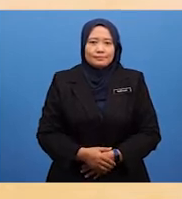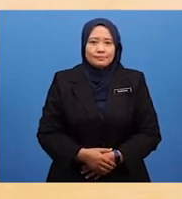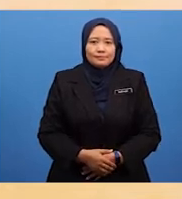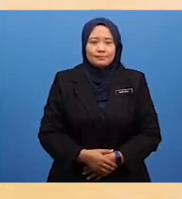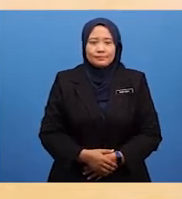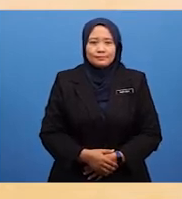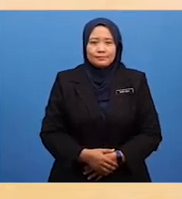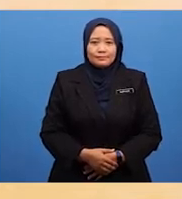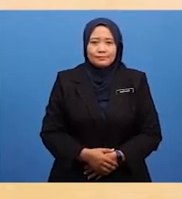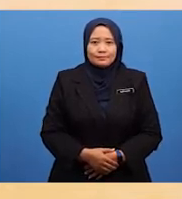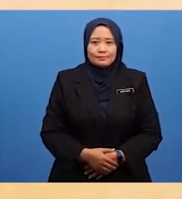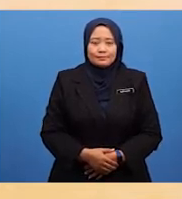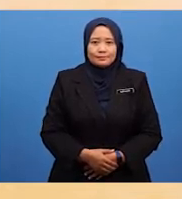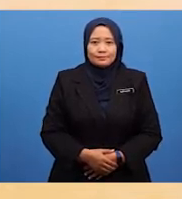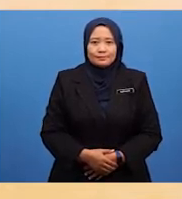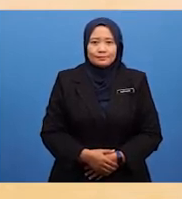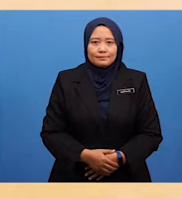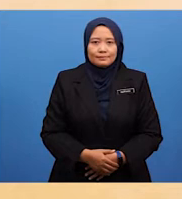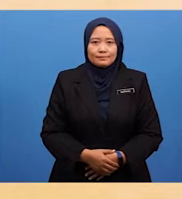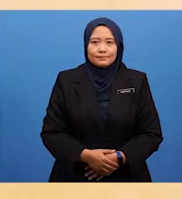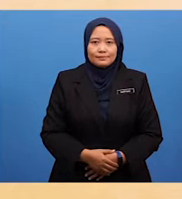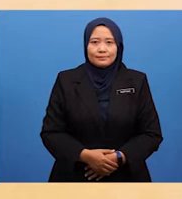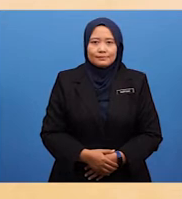untuk menjawab soalan ini.